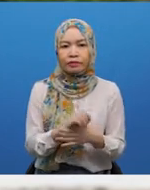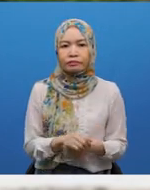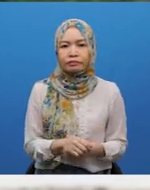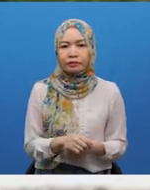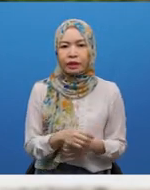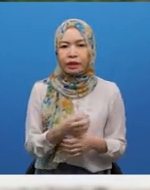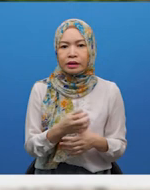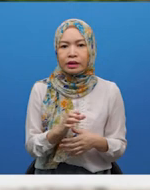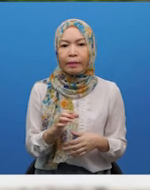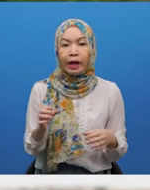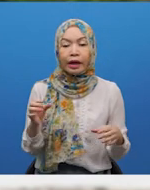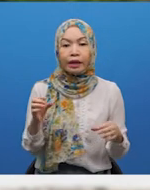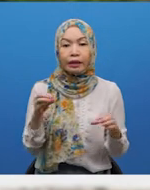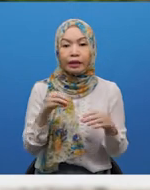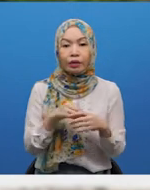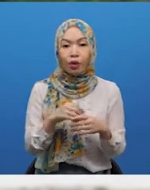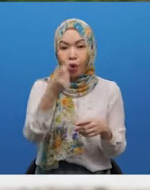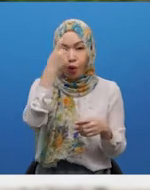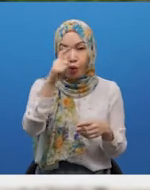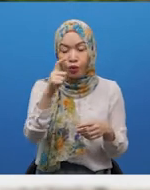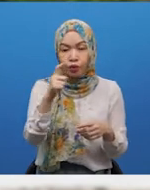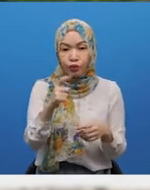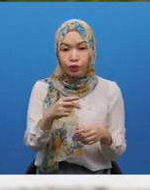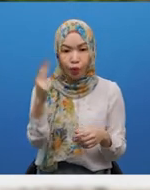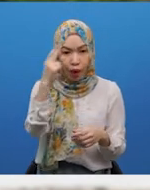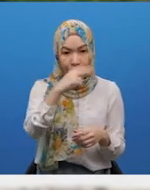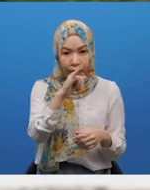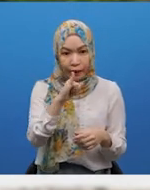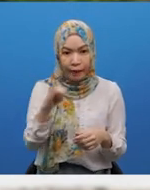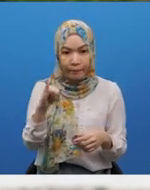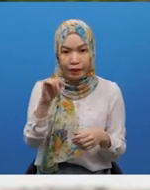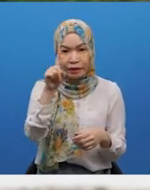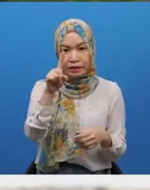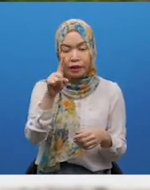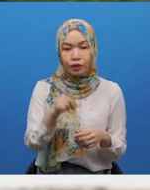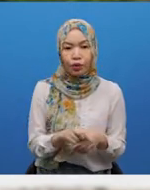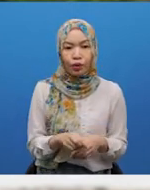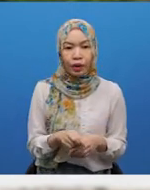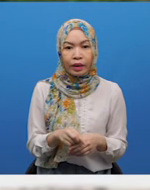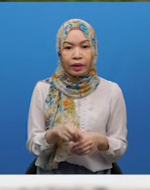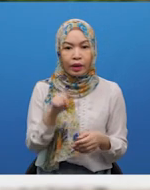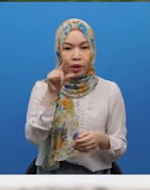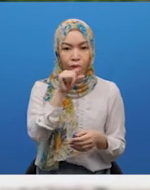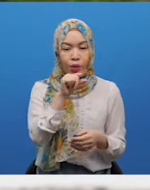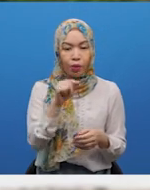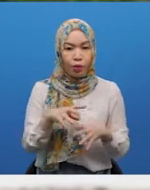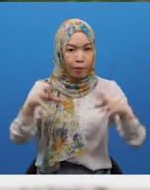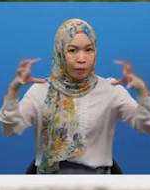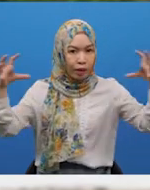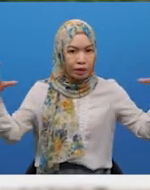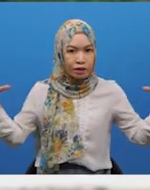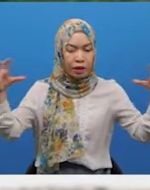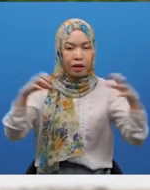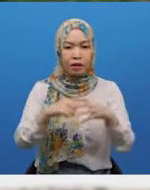menangani serangan seekor burung geroda yang besar dan ganas. Hal ini dapat kita